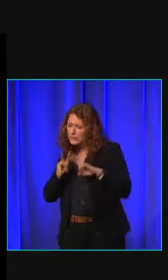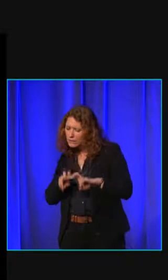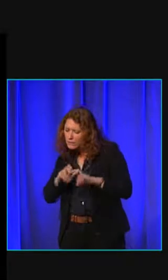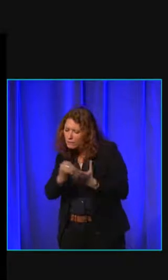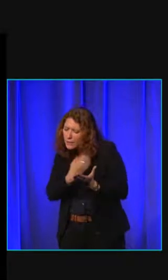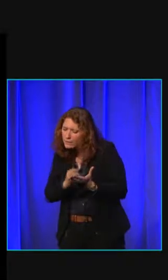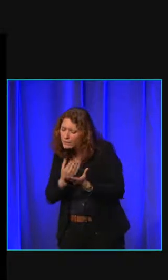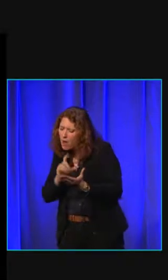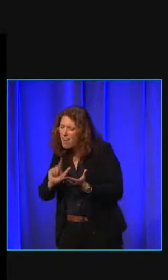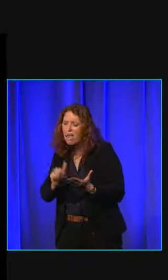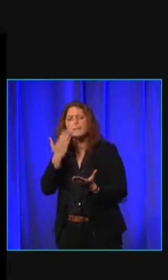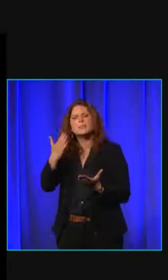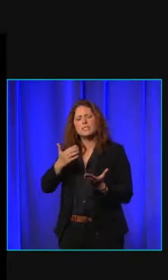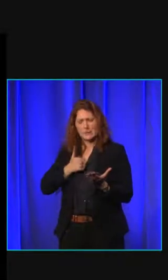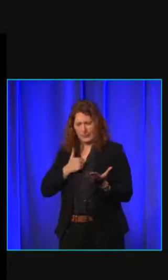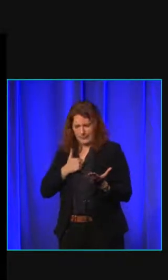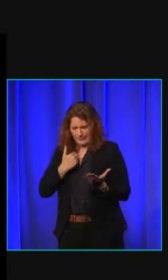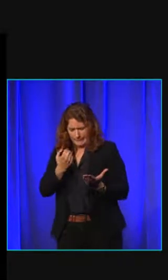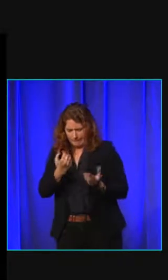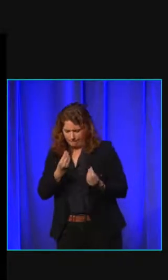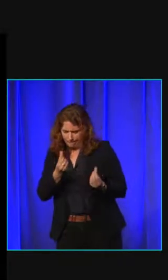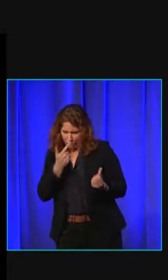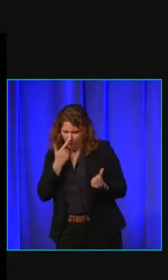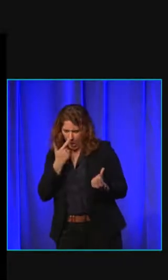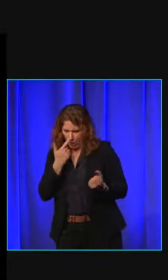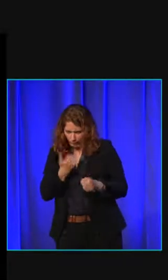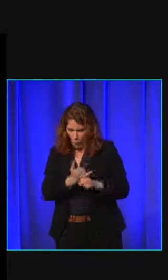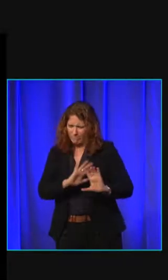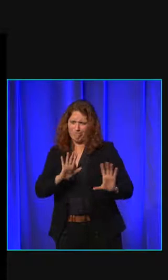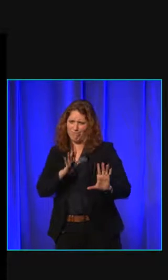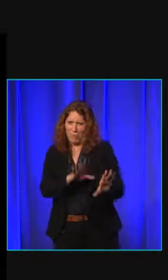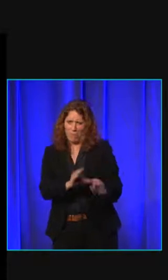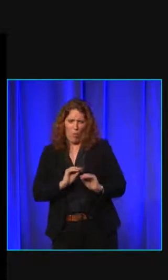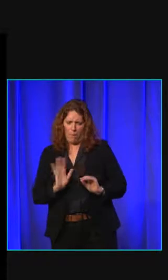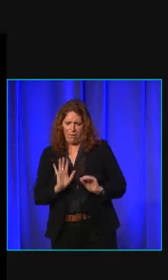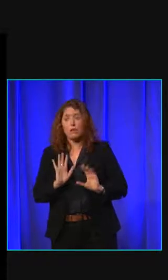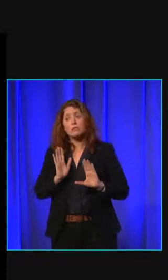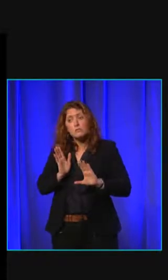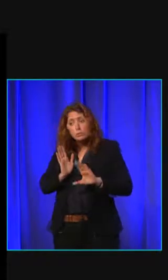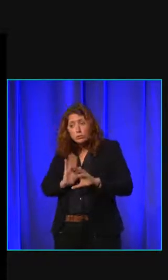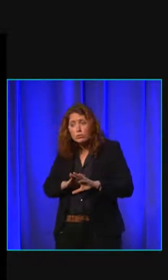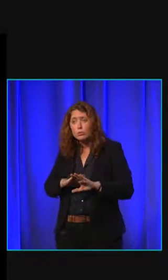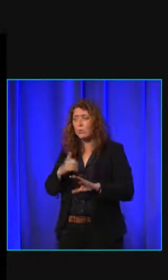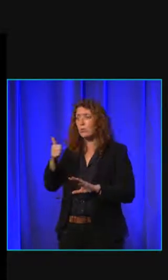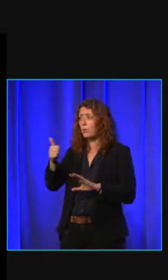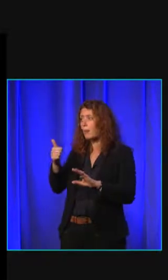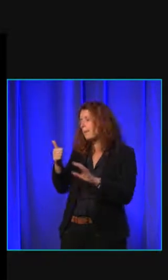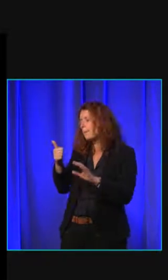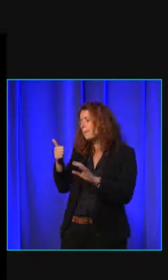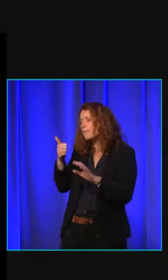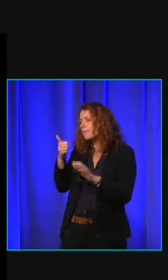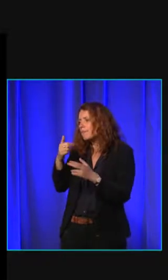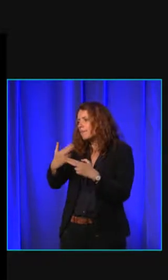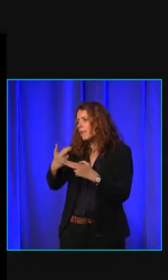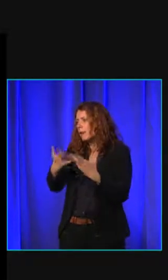scientifique, j'hésite à utiliser. Et il a démontré que lorsqu'il appelle ça visualisation, mais en fait, c'était de